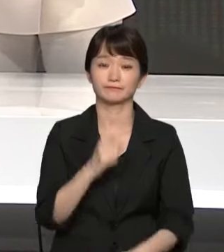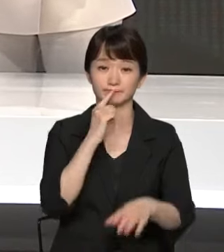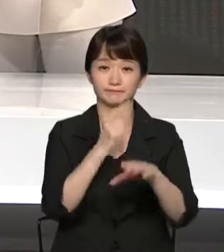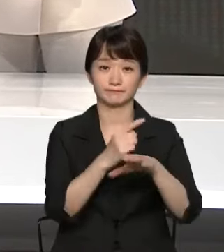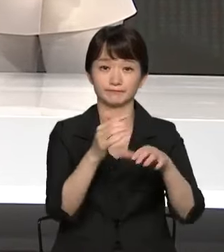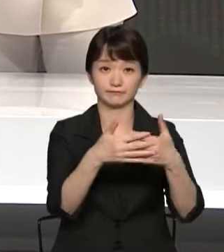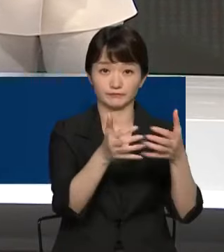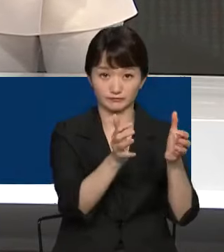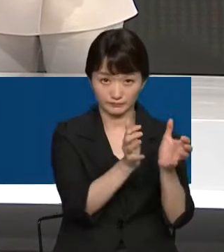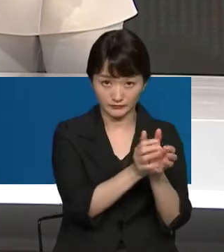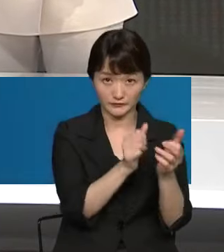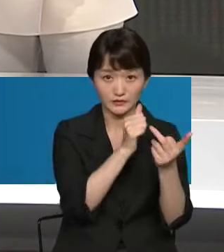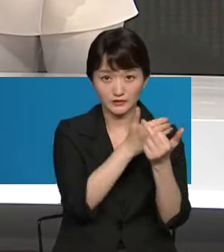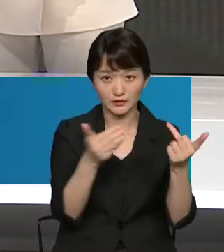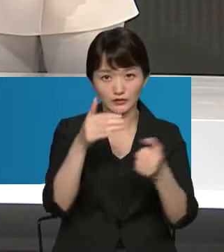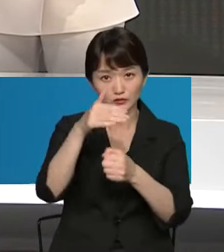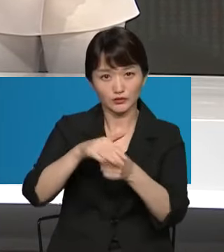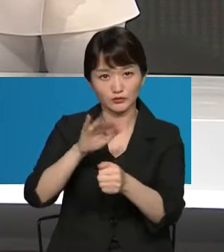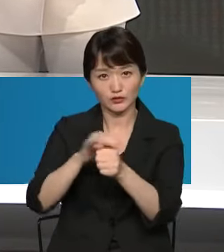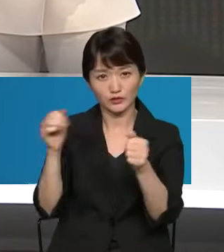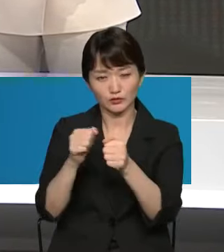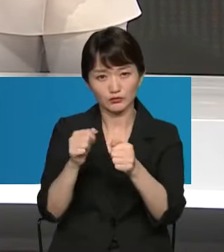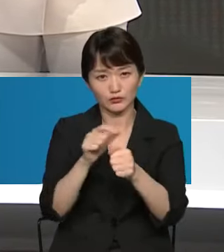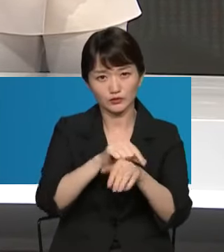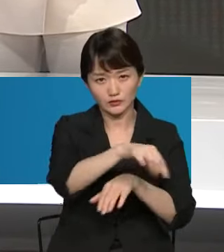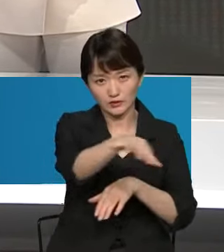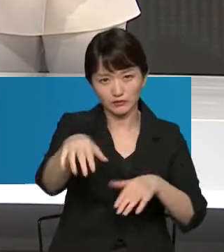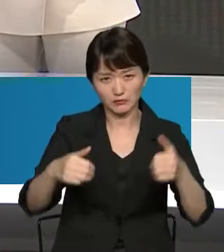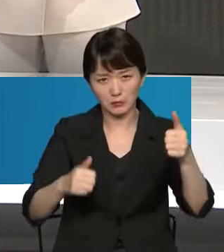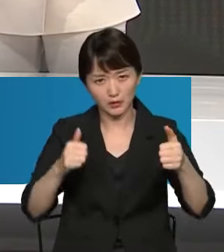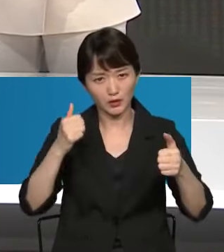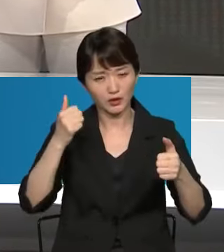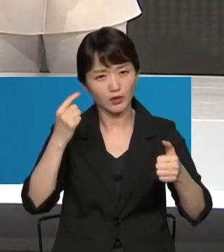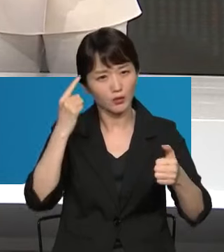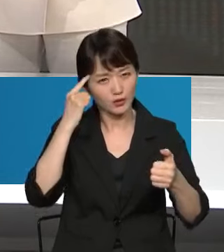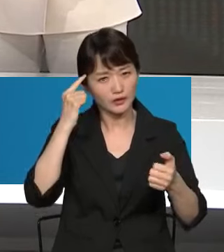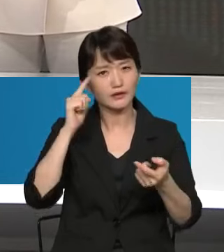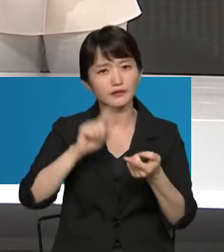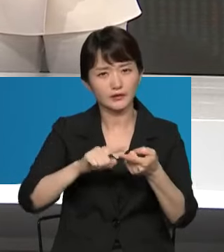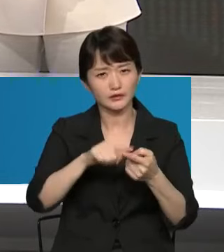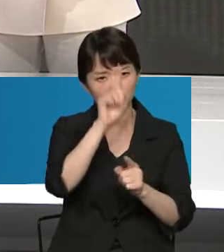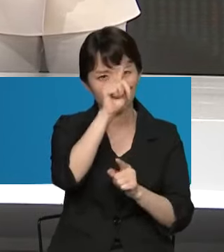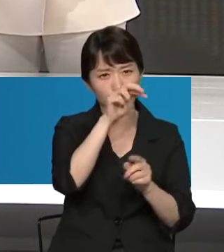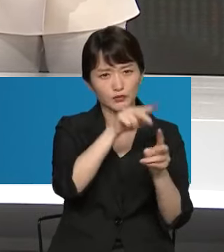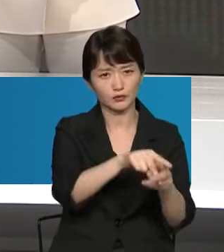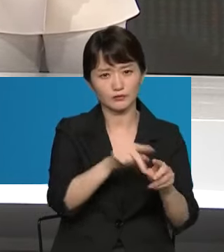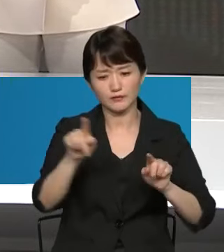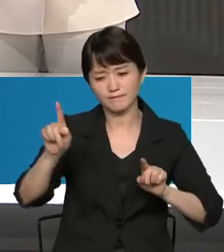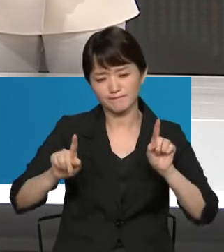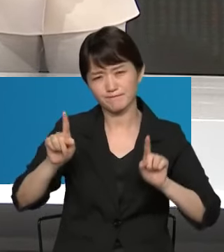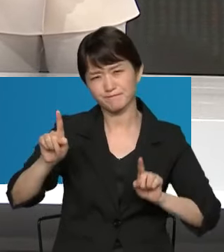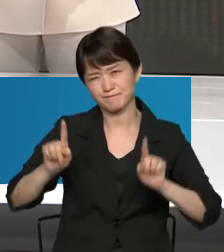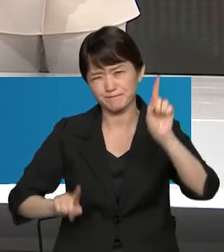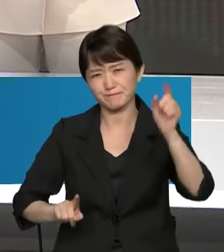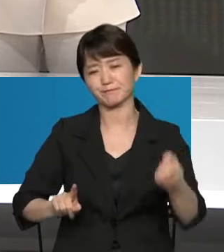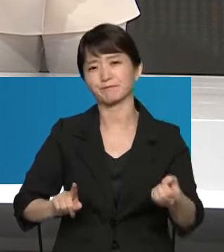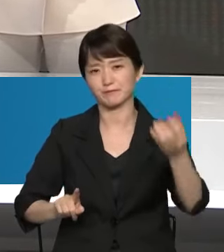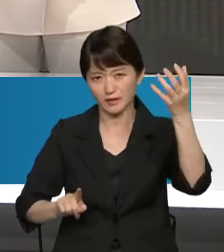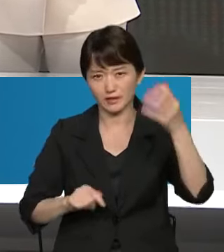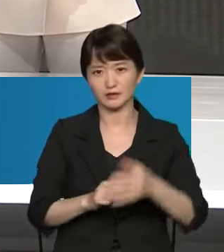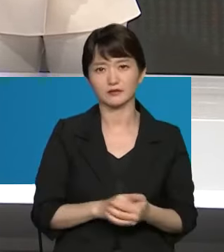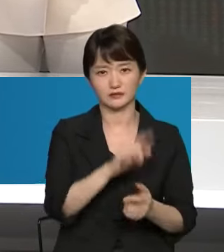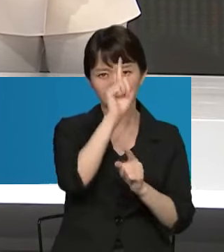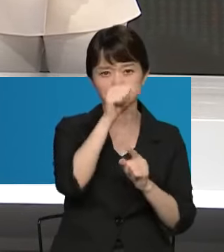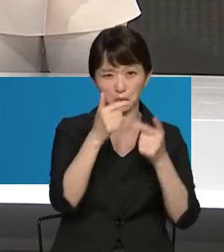민주당 강원과 대구, 경북 지역 경선에서도 예상대로 이재명 후보가 압승을 거뒀습니다. 초반부터 이재명